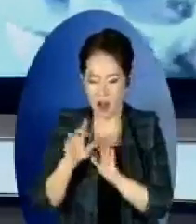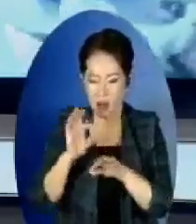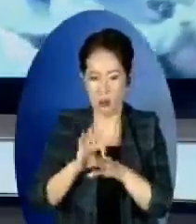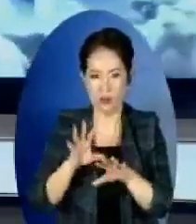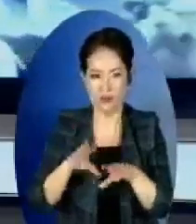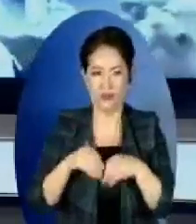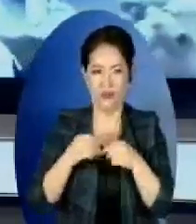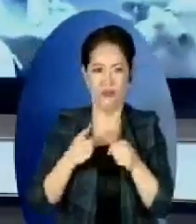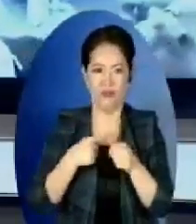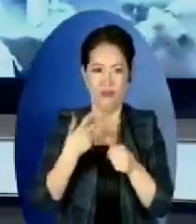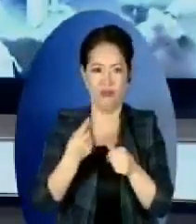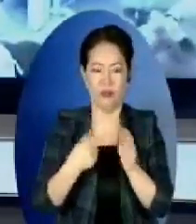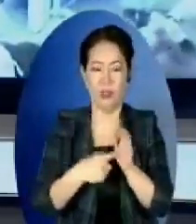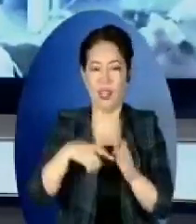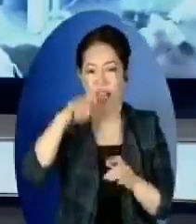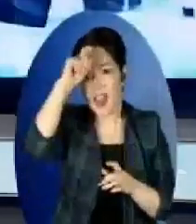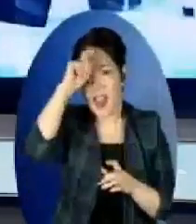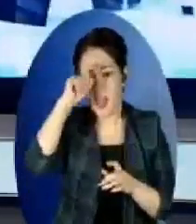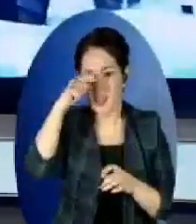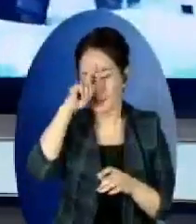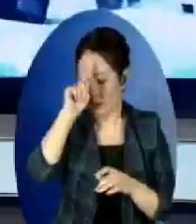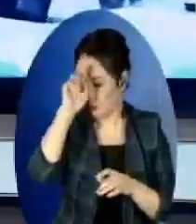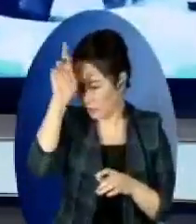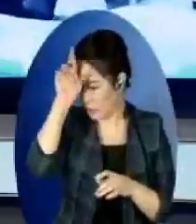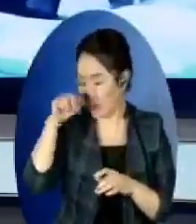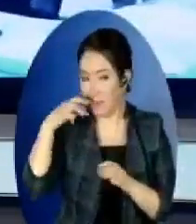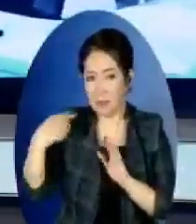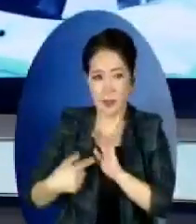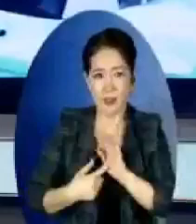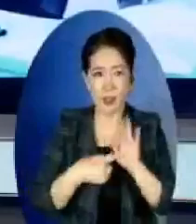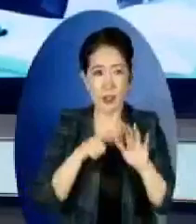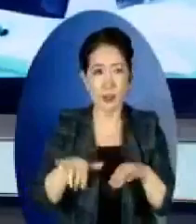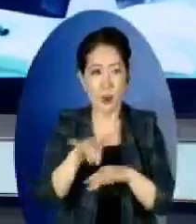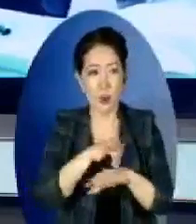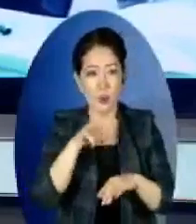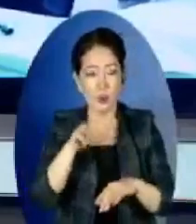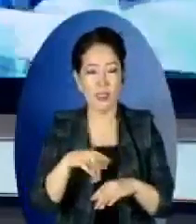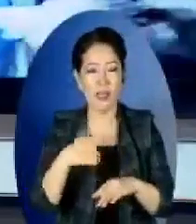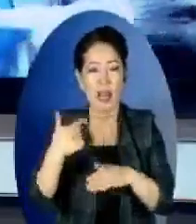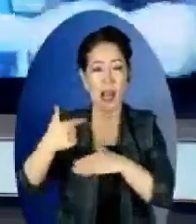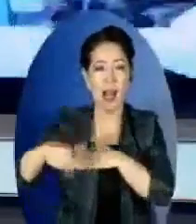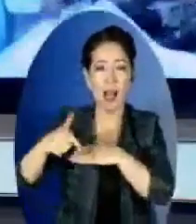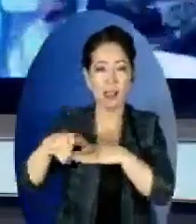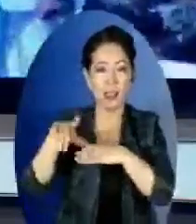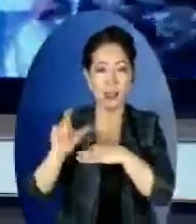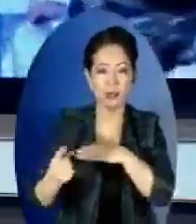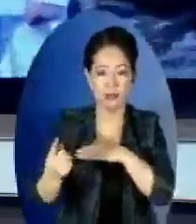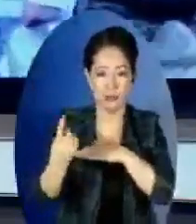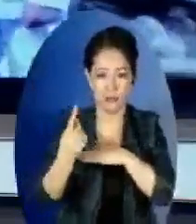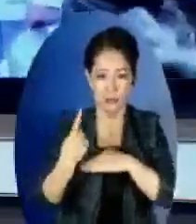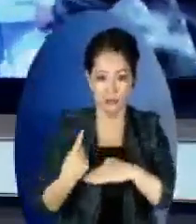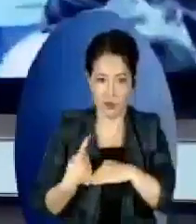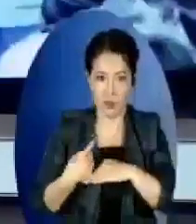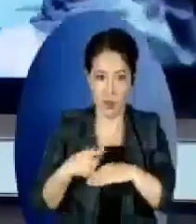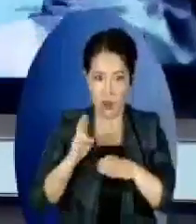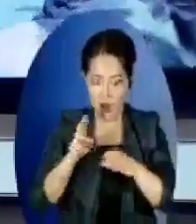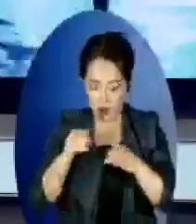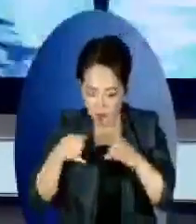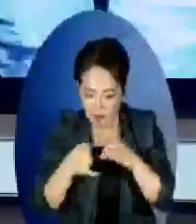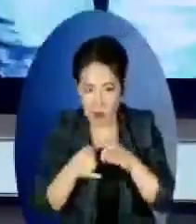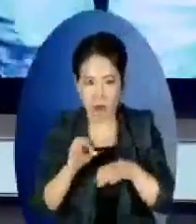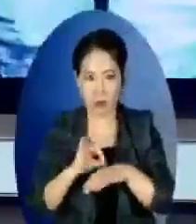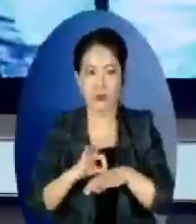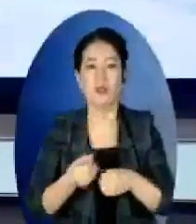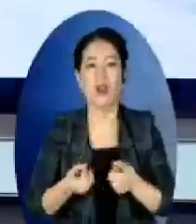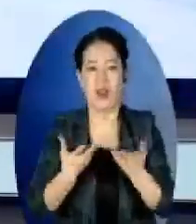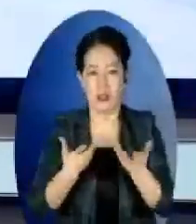тохиолдол бүртгэгдлээ. Египтийн эрүүл мэндийн яамнаас мэдээлж байгаагаар тус улсын гаднаас ирсэн иргэнээс энхүү вирусын халдвар илэрсэн